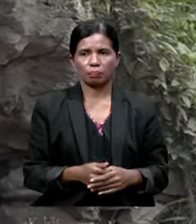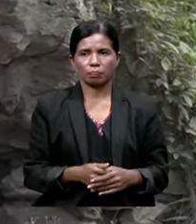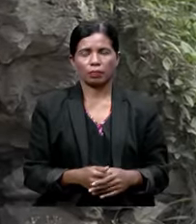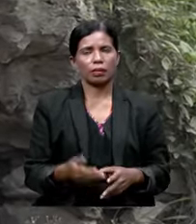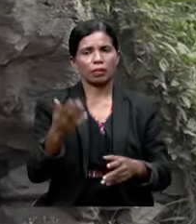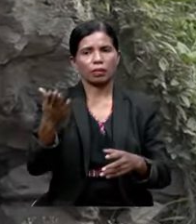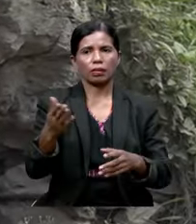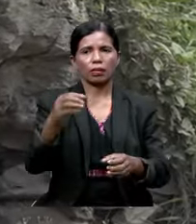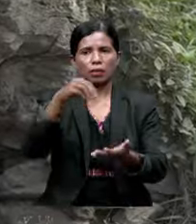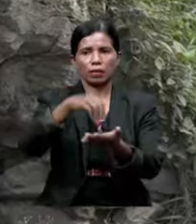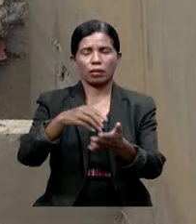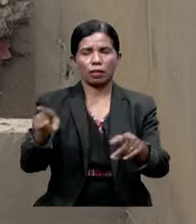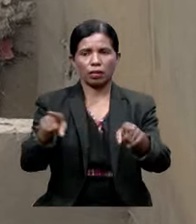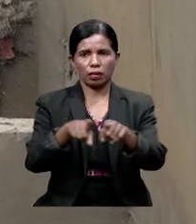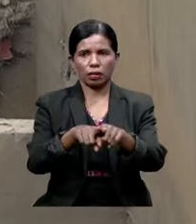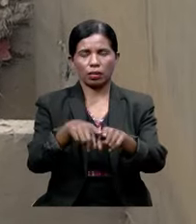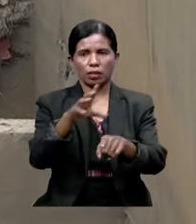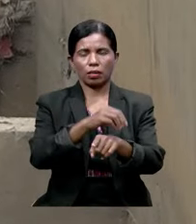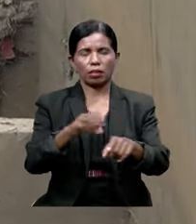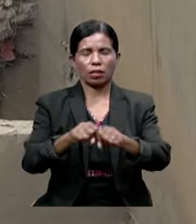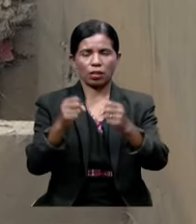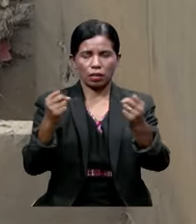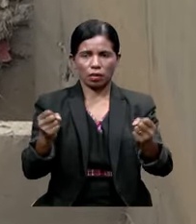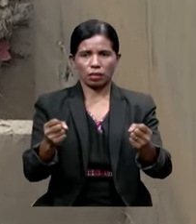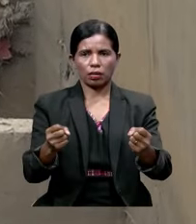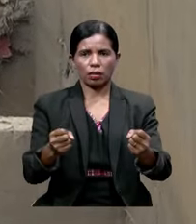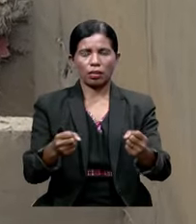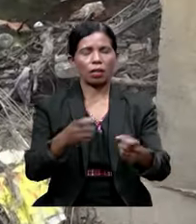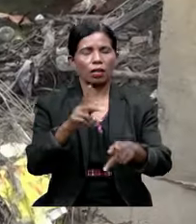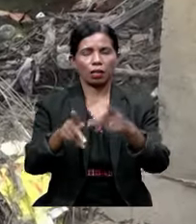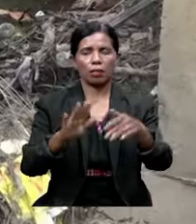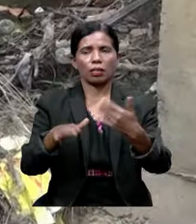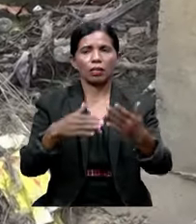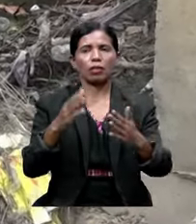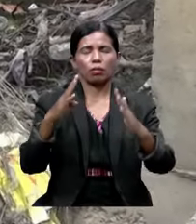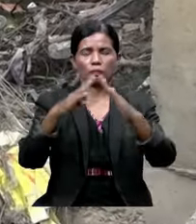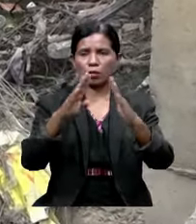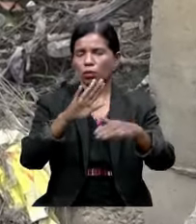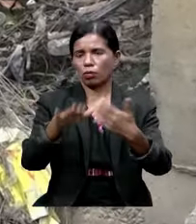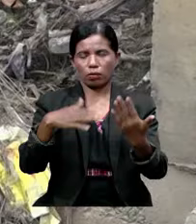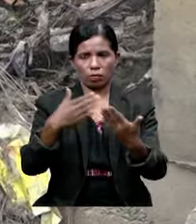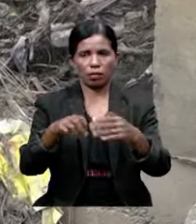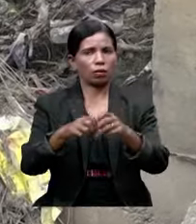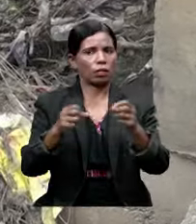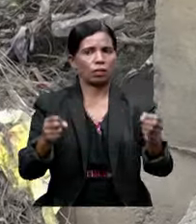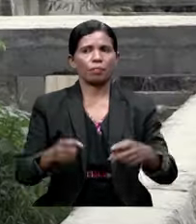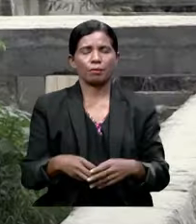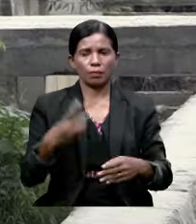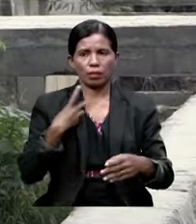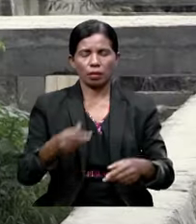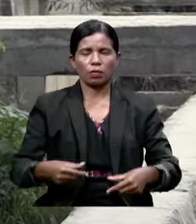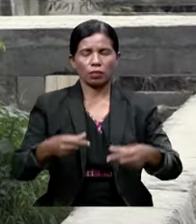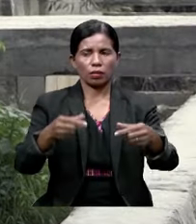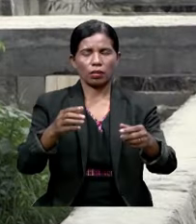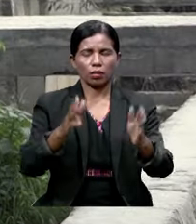nih tahu yang sana nih semai istirahat pulau sawah ini itu. Nah, ini kami for